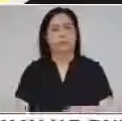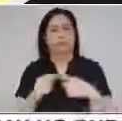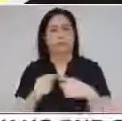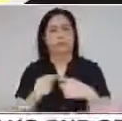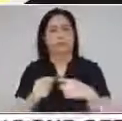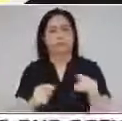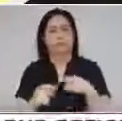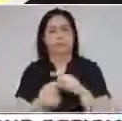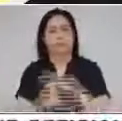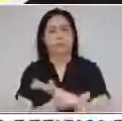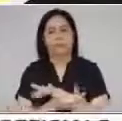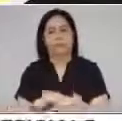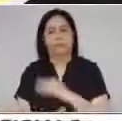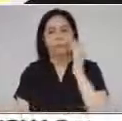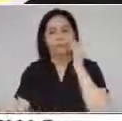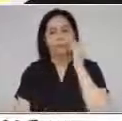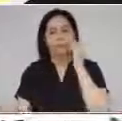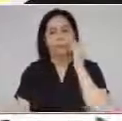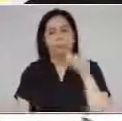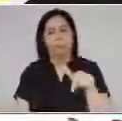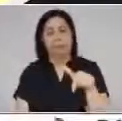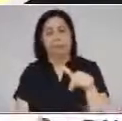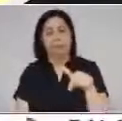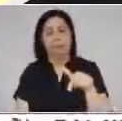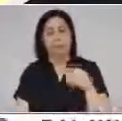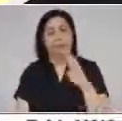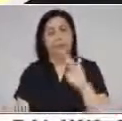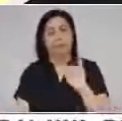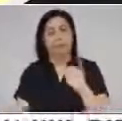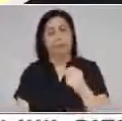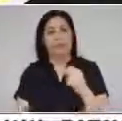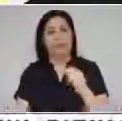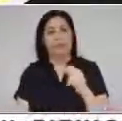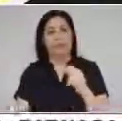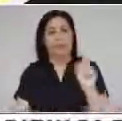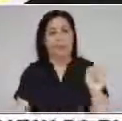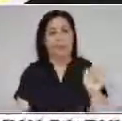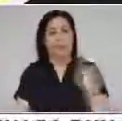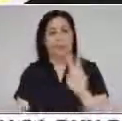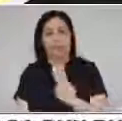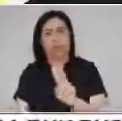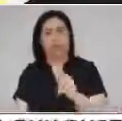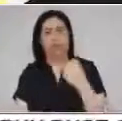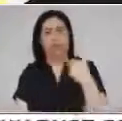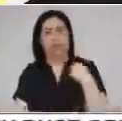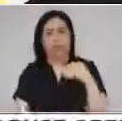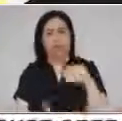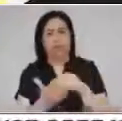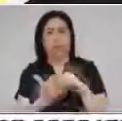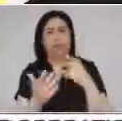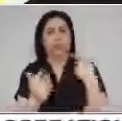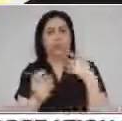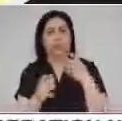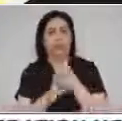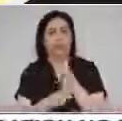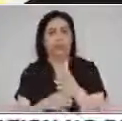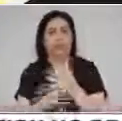sila. O kailangan ba i-swab test yung mga yan para malaman kung nahawa na ba sila doon ng sakit na